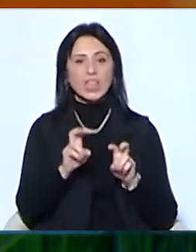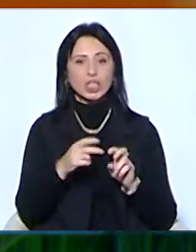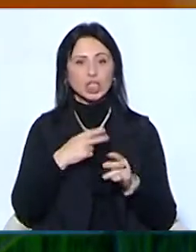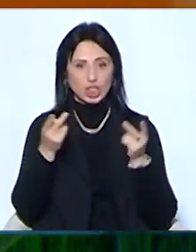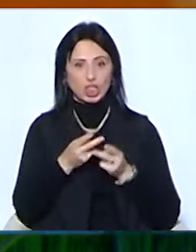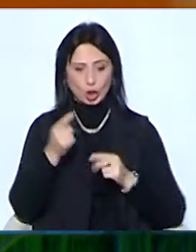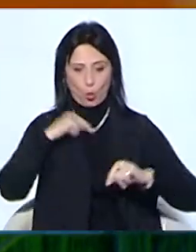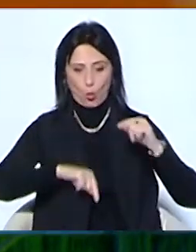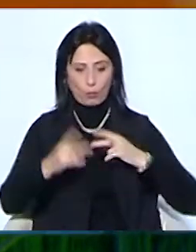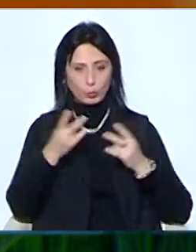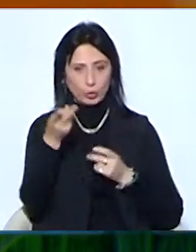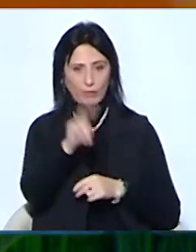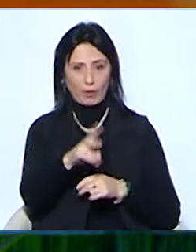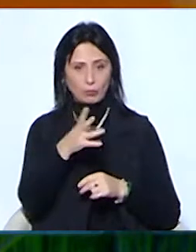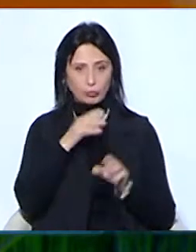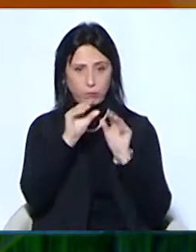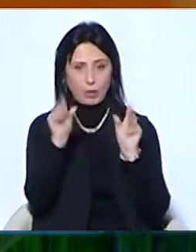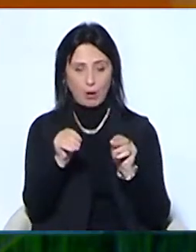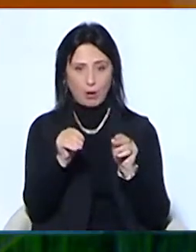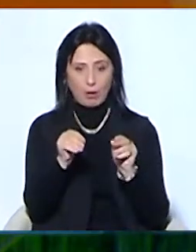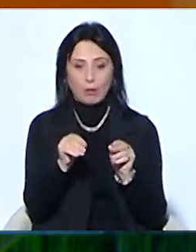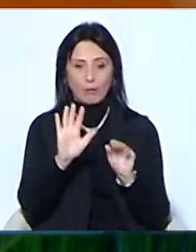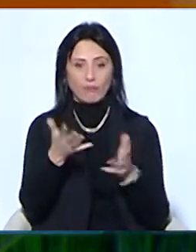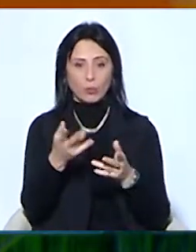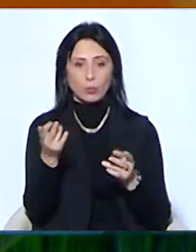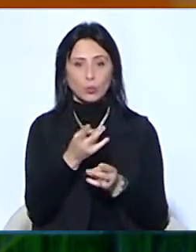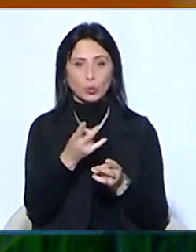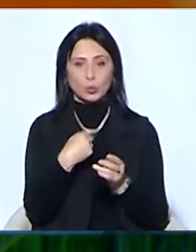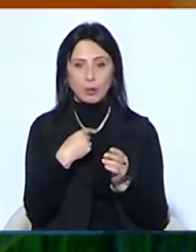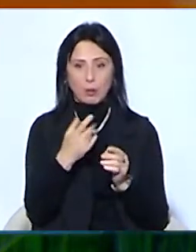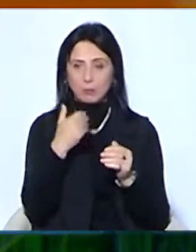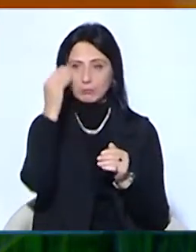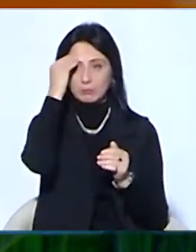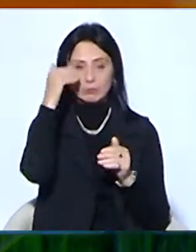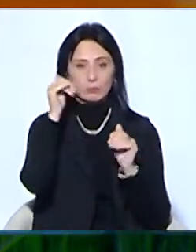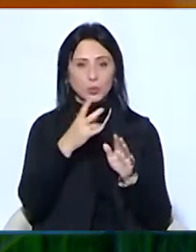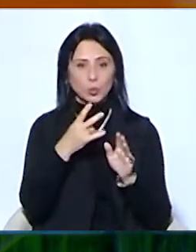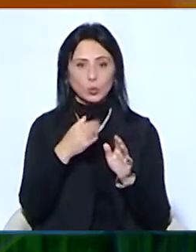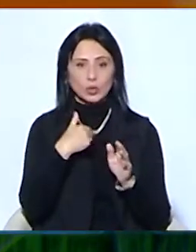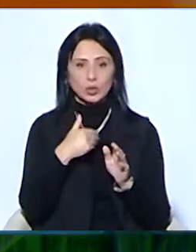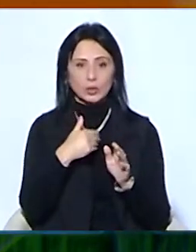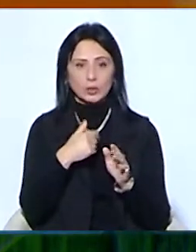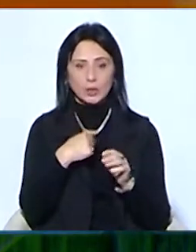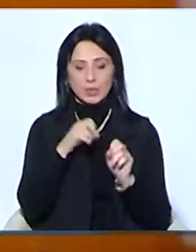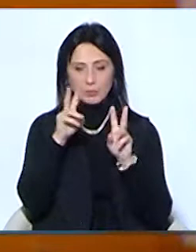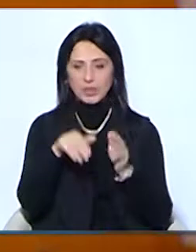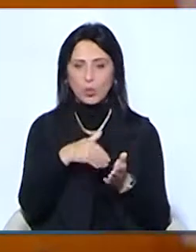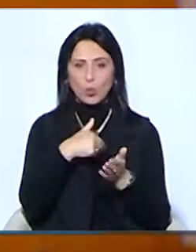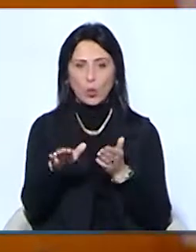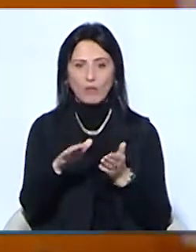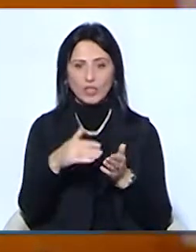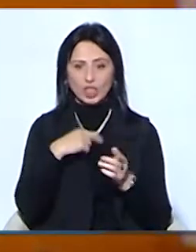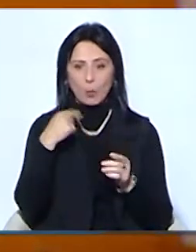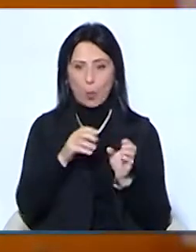ამის საჭიროება ჩემს ორგანიზმს აქვს და უცებ დგება მომენტი, როდესაც მე უნდა მივიღო გადაწყვეტილება უარი ვთქვა შეგნებულად